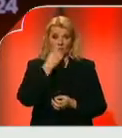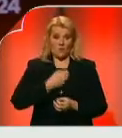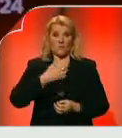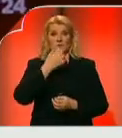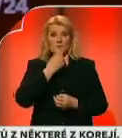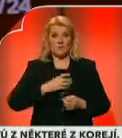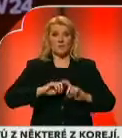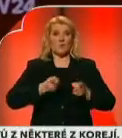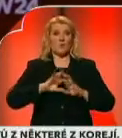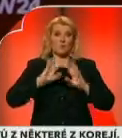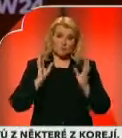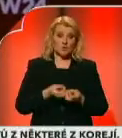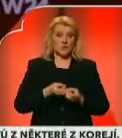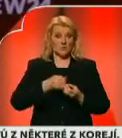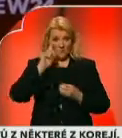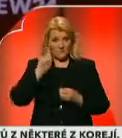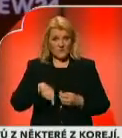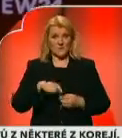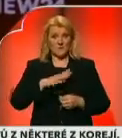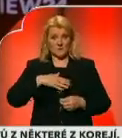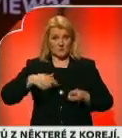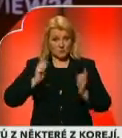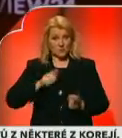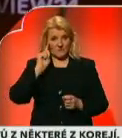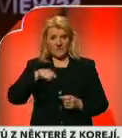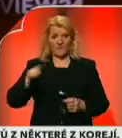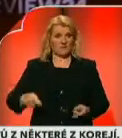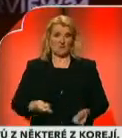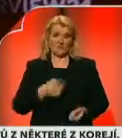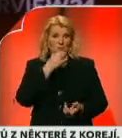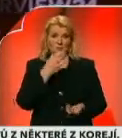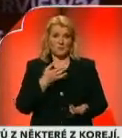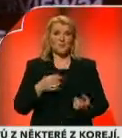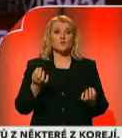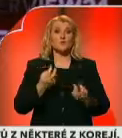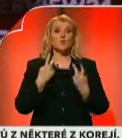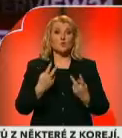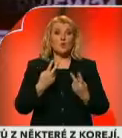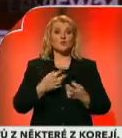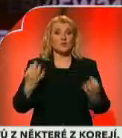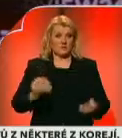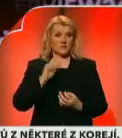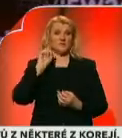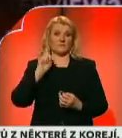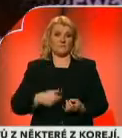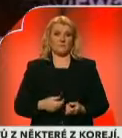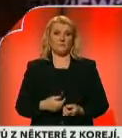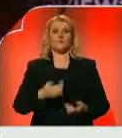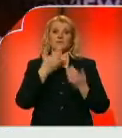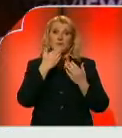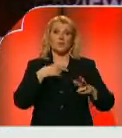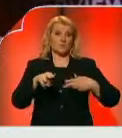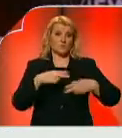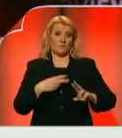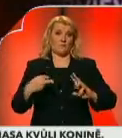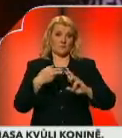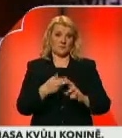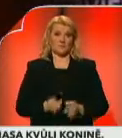odboru nebo každého náměstka by měl ministr vědět. Nicméně o těch podstatných věcech jsem přesvědčen, že jsem věděl. Já vám děkuji za rozhovor.